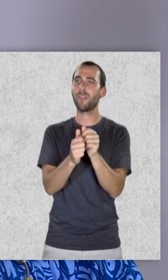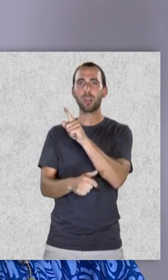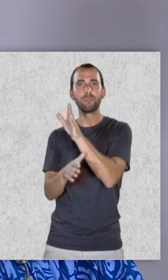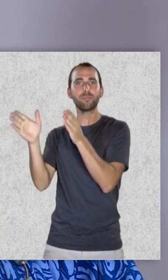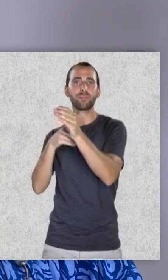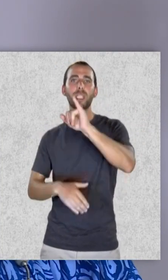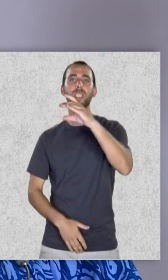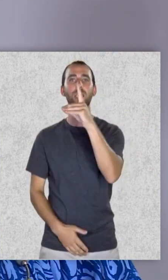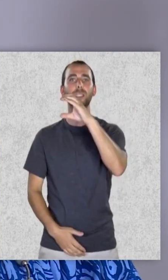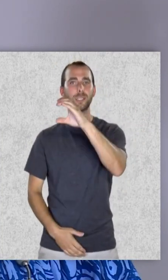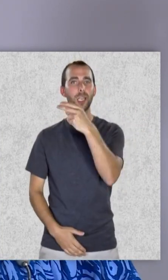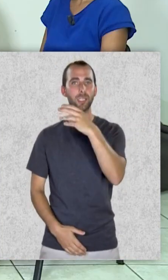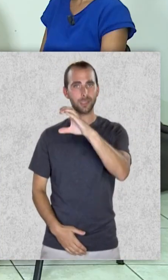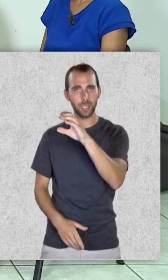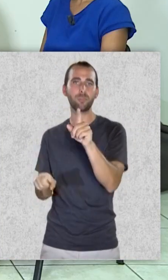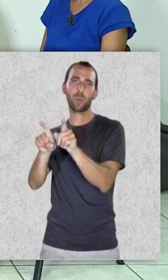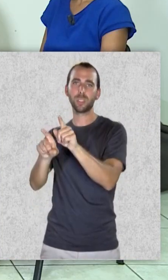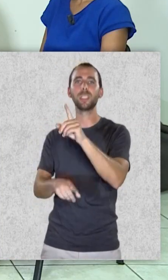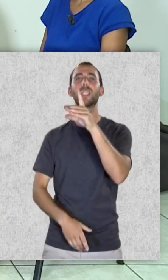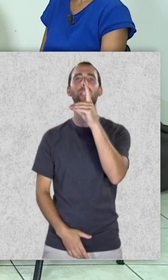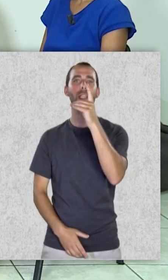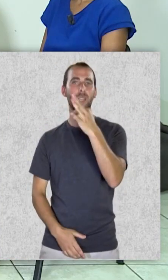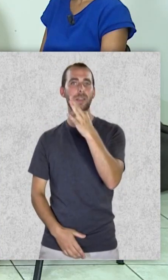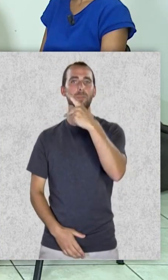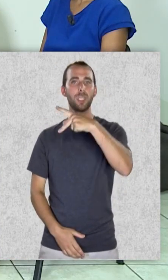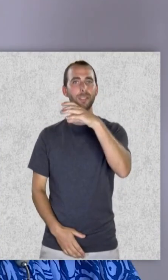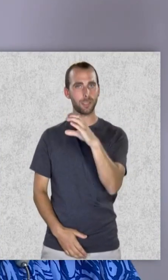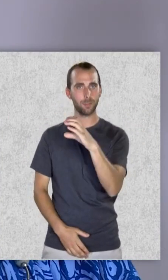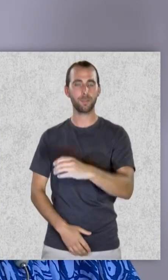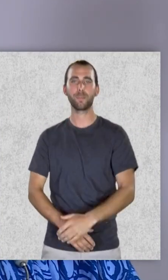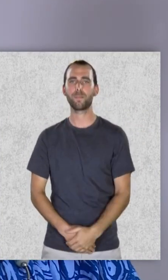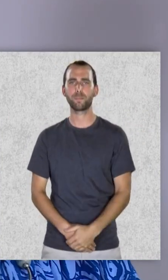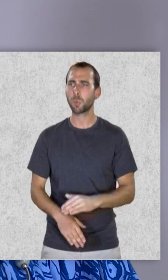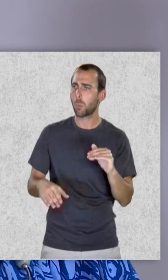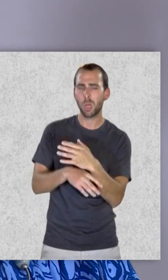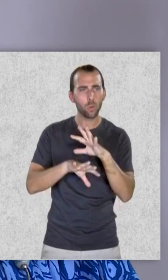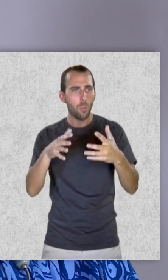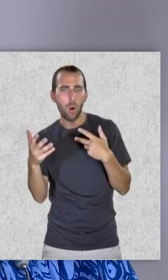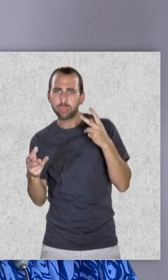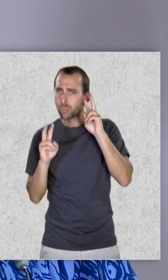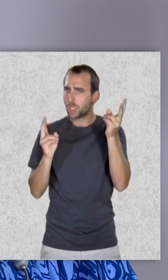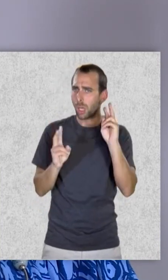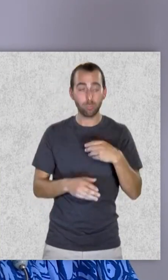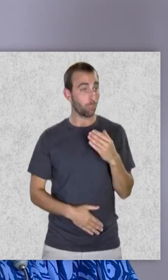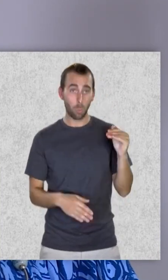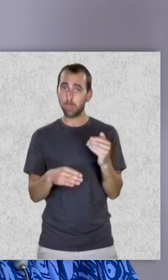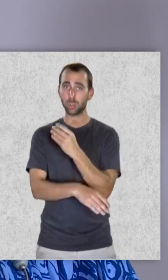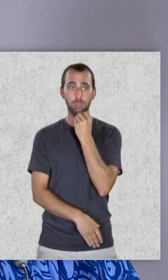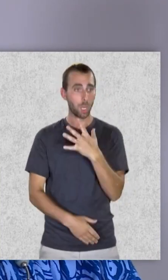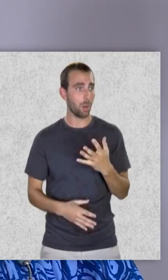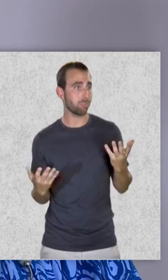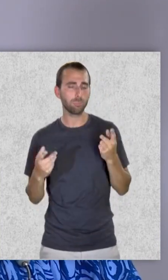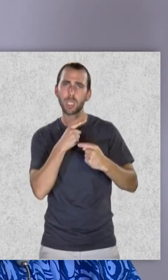la DFPC. Ça se passe comment en général pour trouver du... Eh bien, ça se passe bien. Hein. La dernière fois, je ne sais